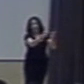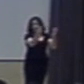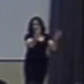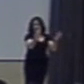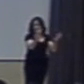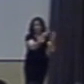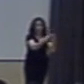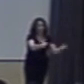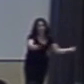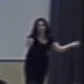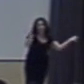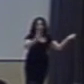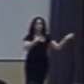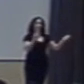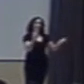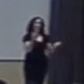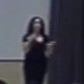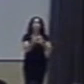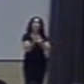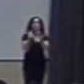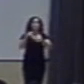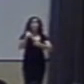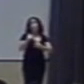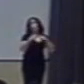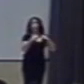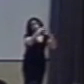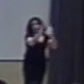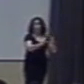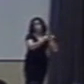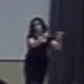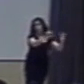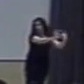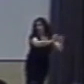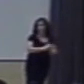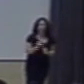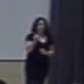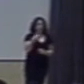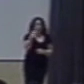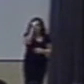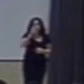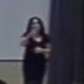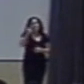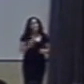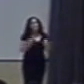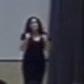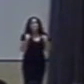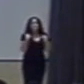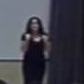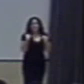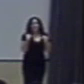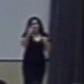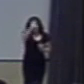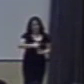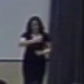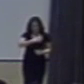que és molt fàcil amagar-se amb ell. Jo crec que en la responsabilitat de les persones, no? Dels comunicadors, els